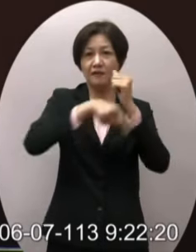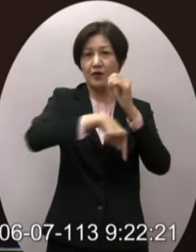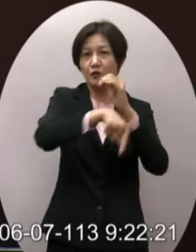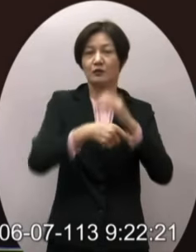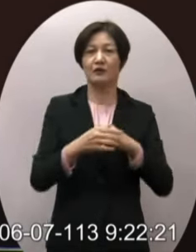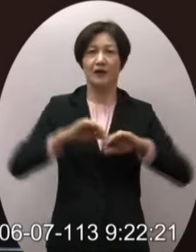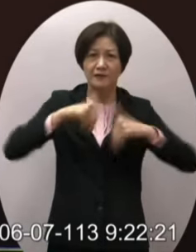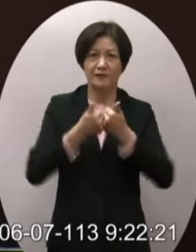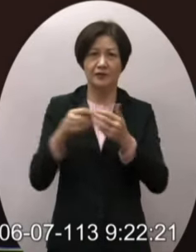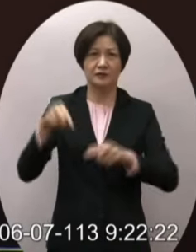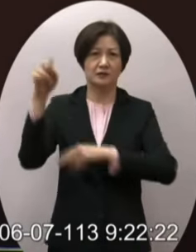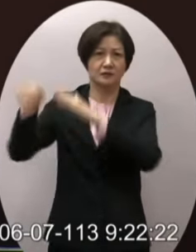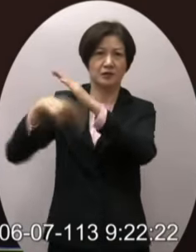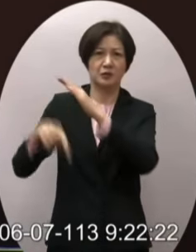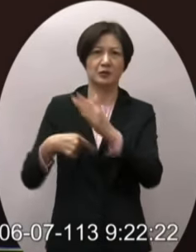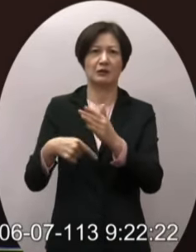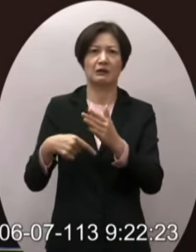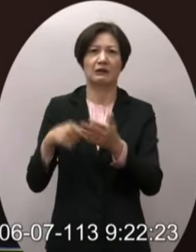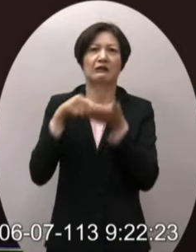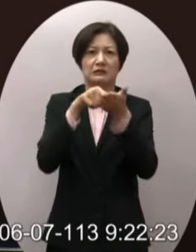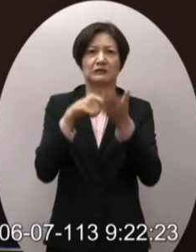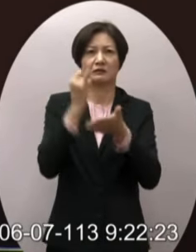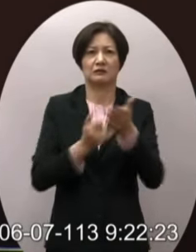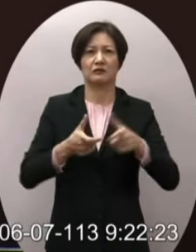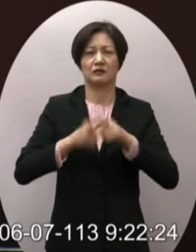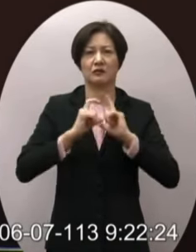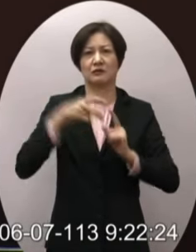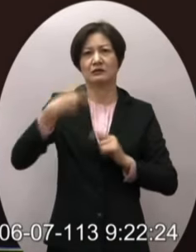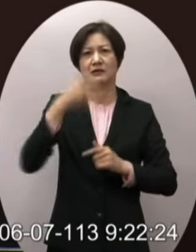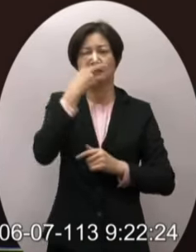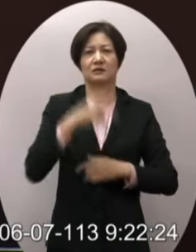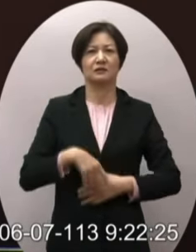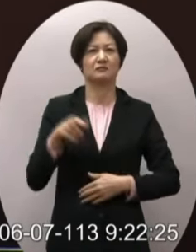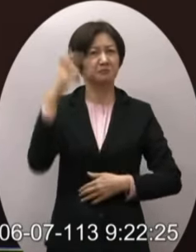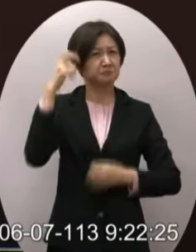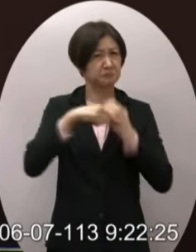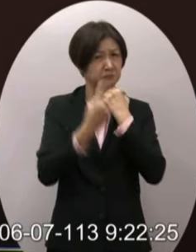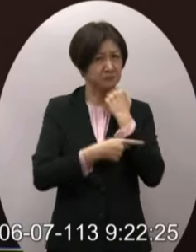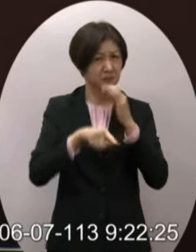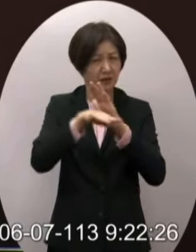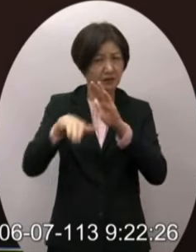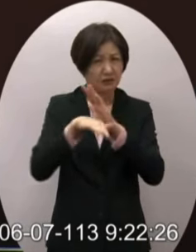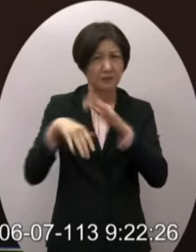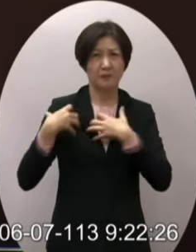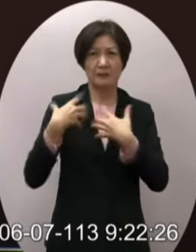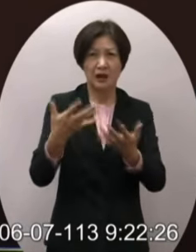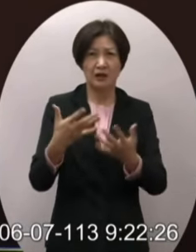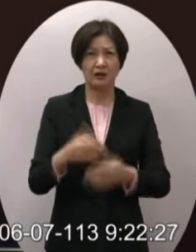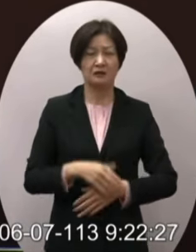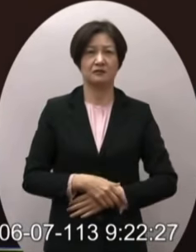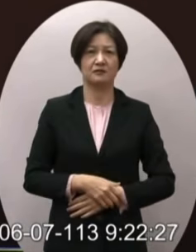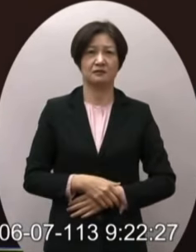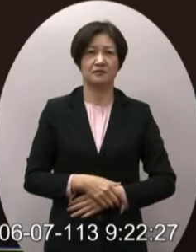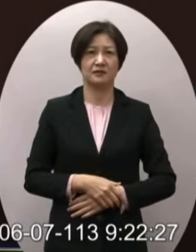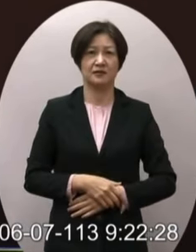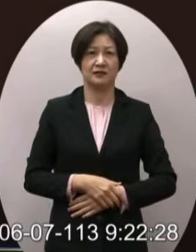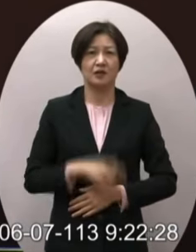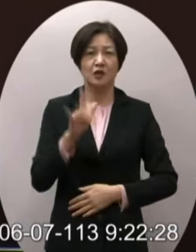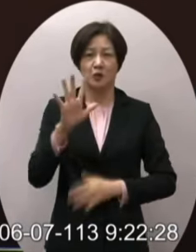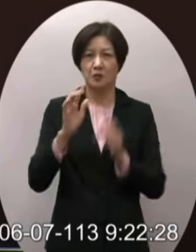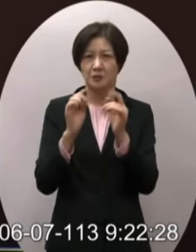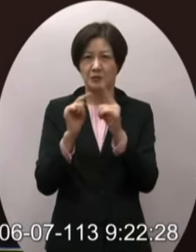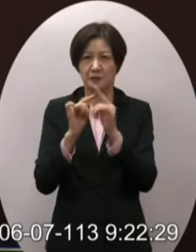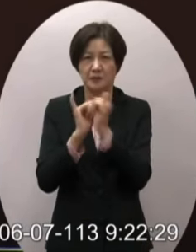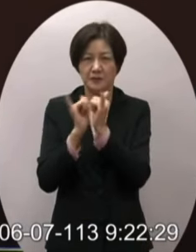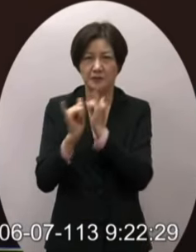由行政院提出复议，这才是一件值得宪法法庭思考是否违宪的事。有些人是刻意把国会改革